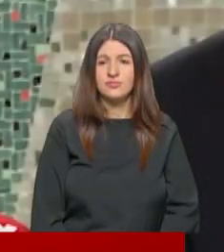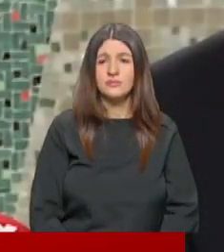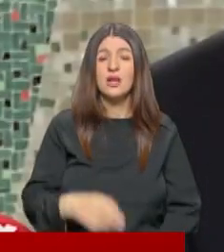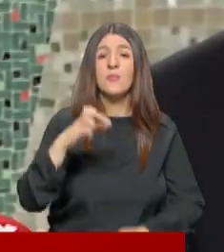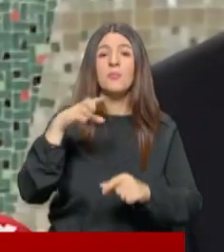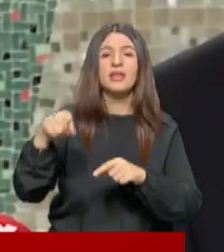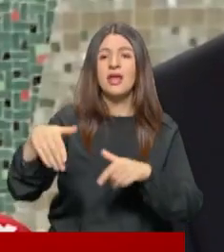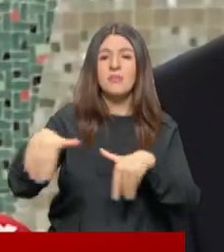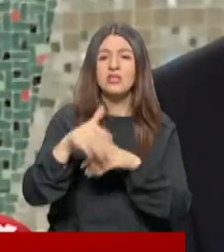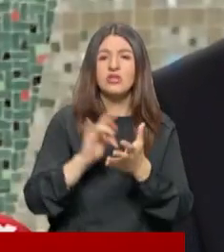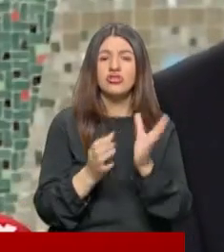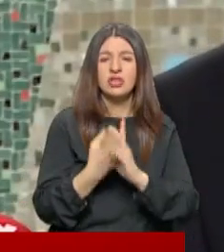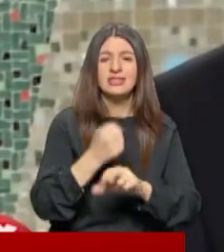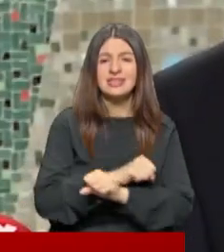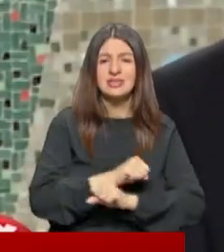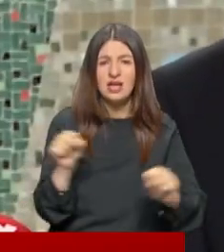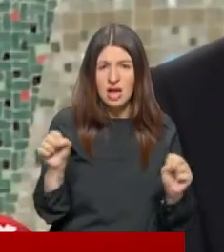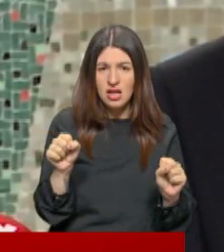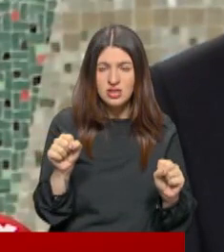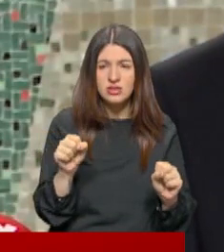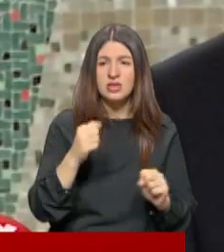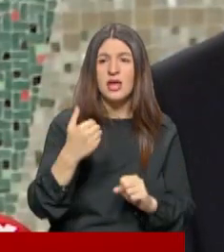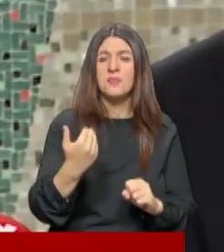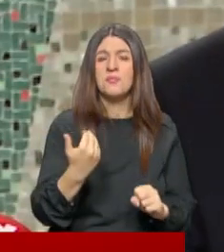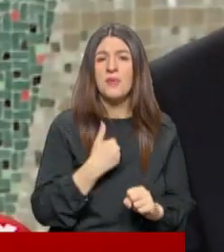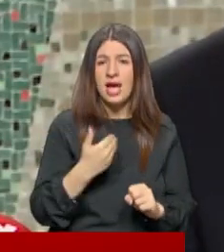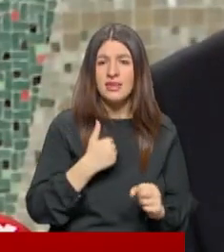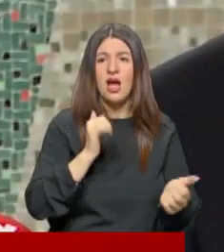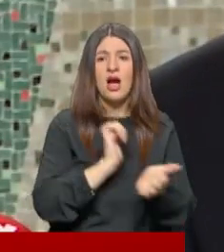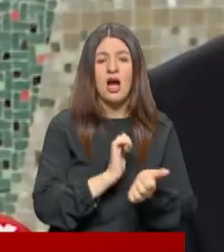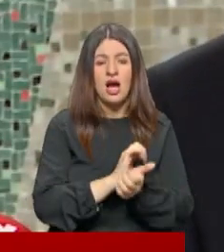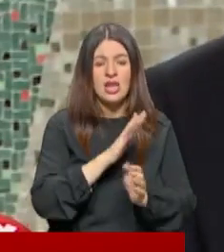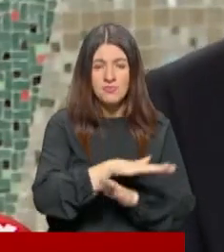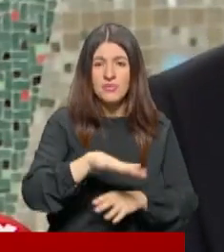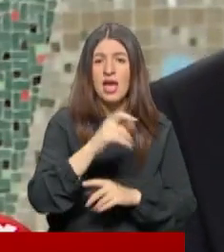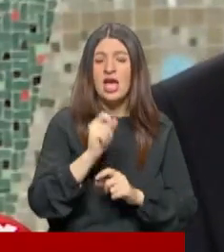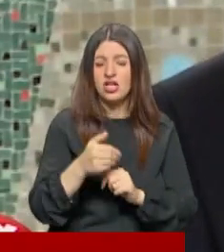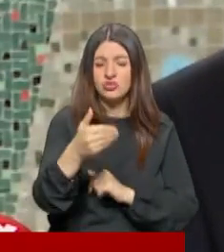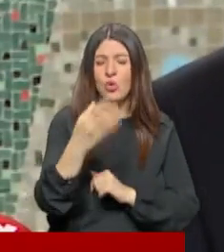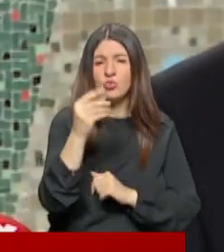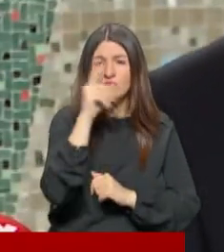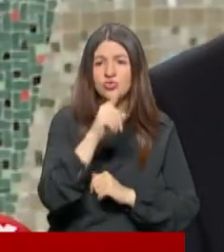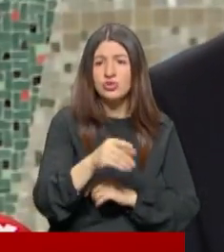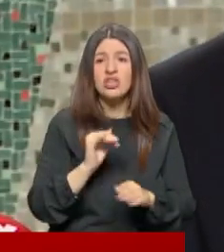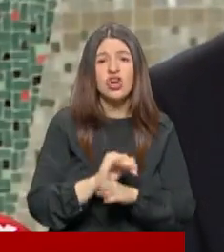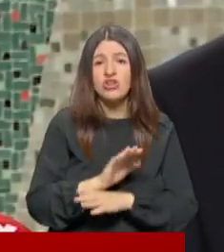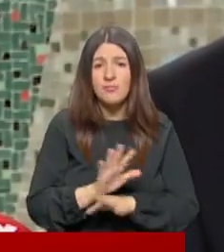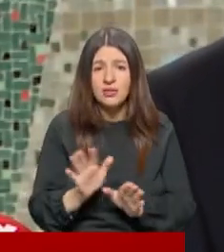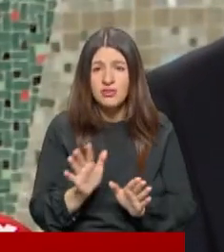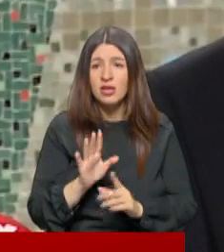Pınar Mahallesi'nde ortaya çıkan zarar ben ailemle il dışında olduğum için